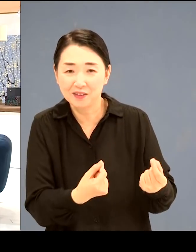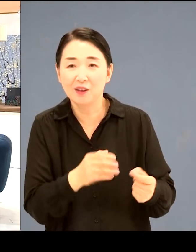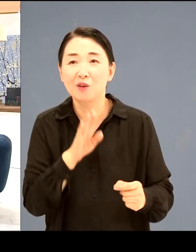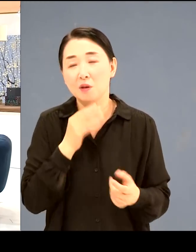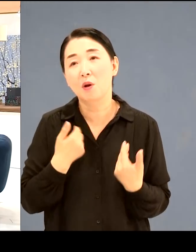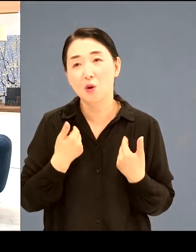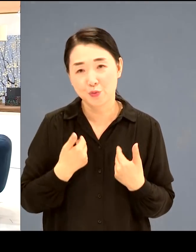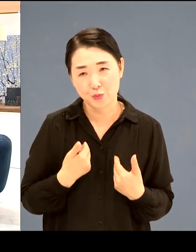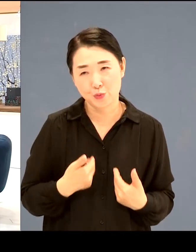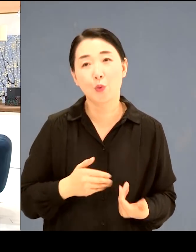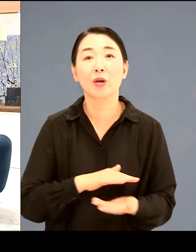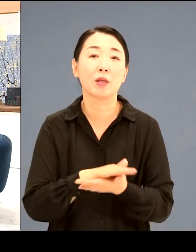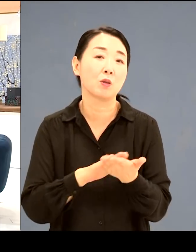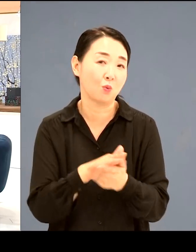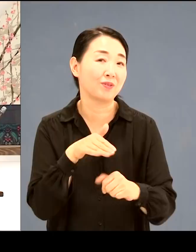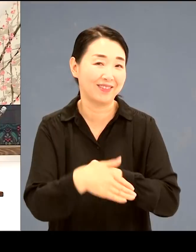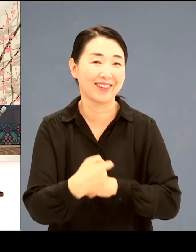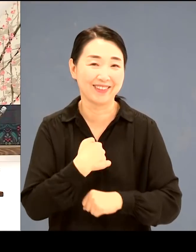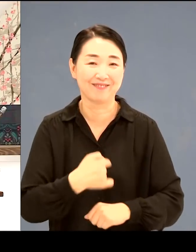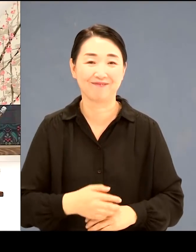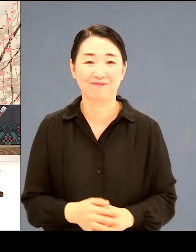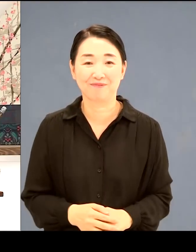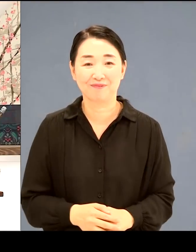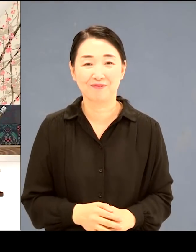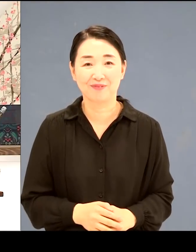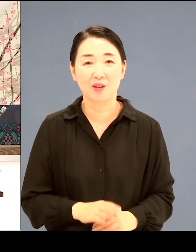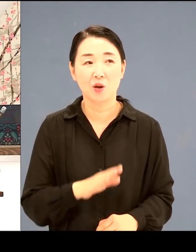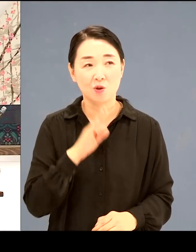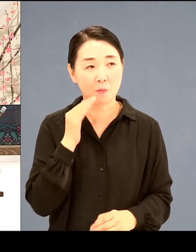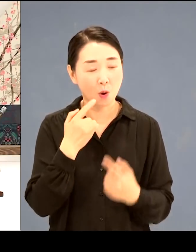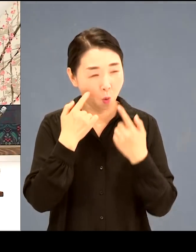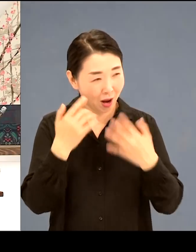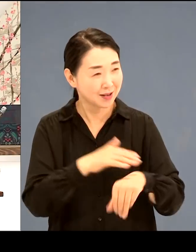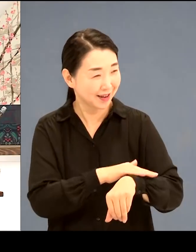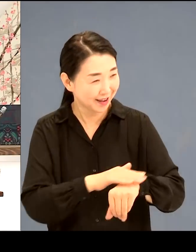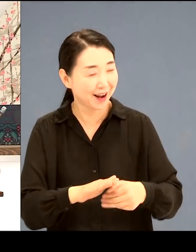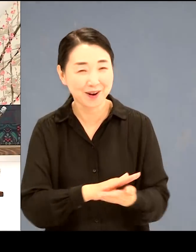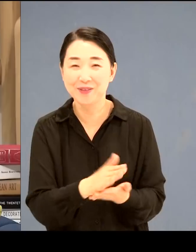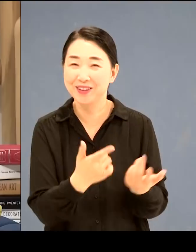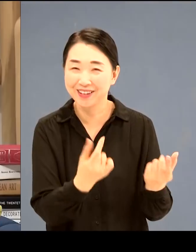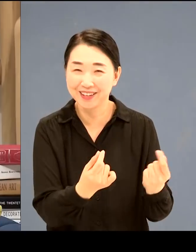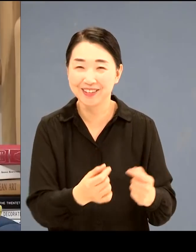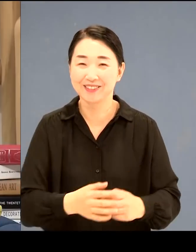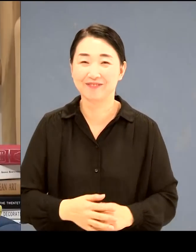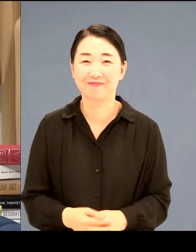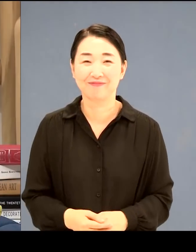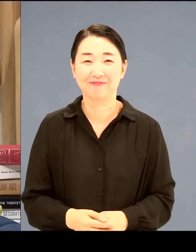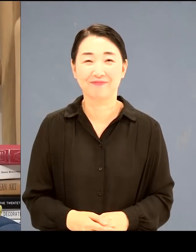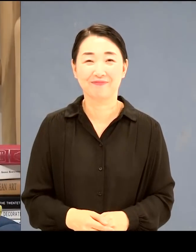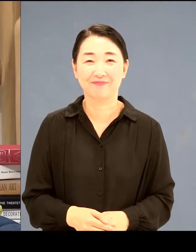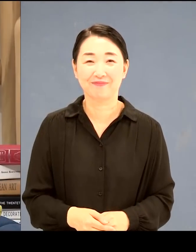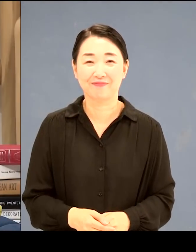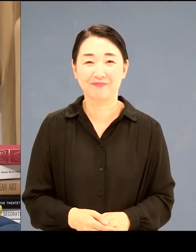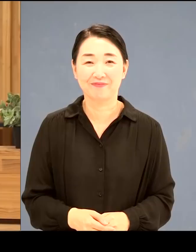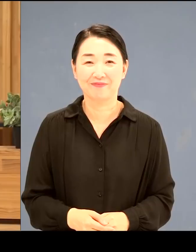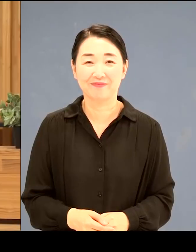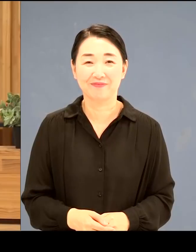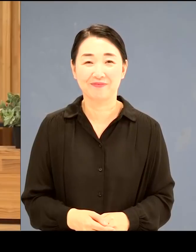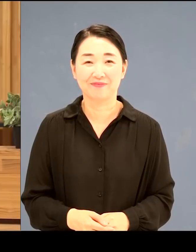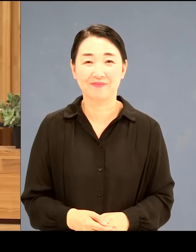차분하게 그냥 조용히 노는 스타일이에요. 그게 네. 정말 제대로 노는 거죠. 예. 그럼요. 예. 그렇죠. 그러면